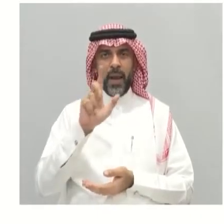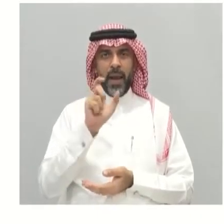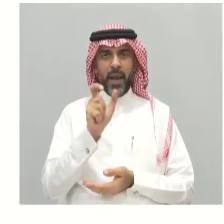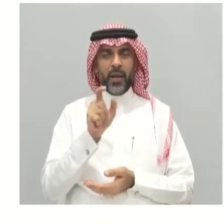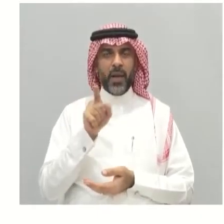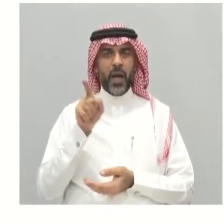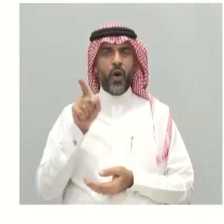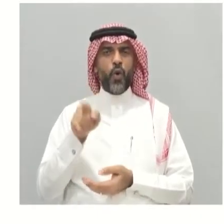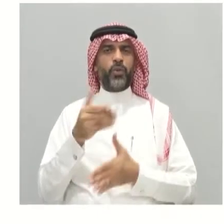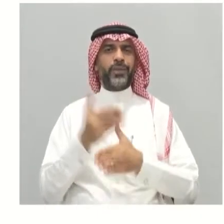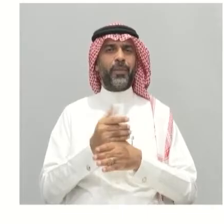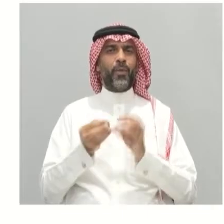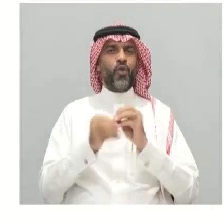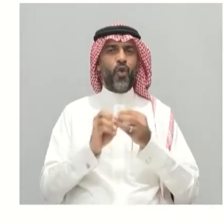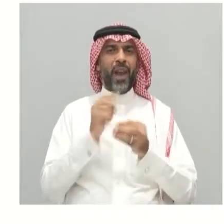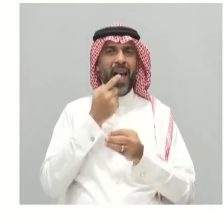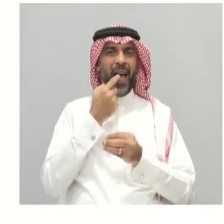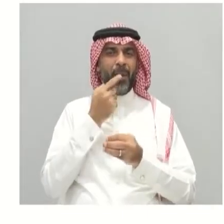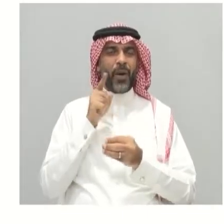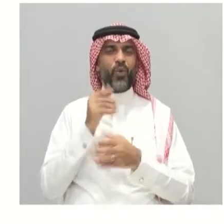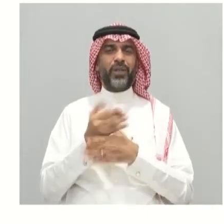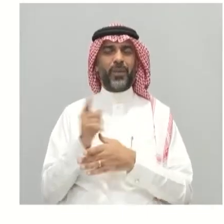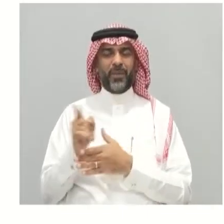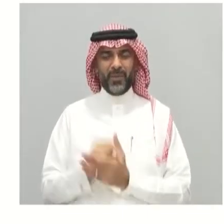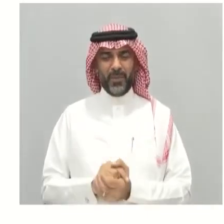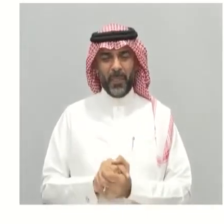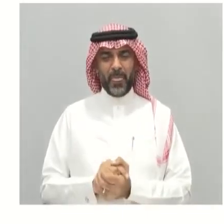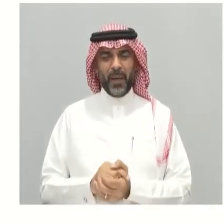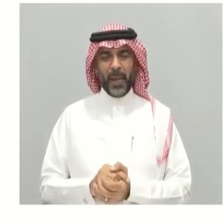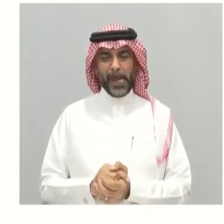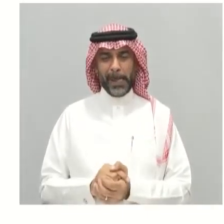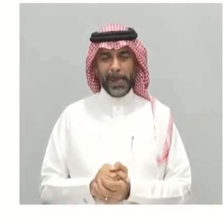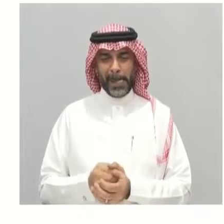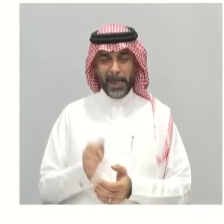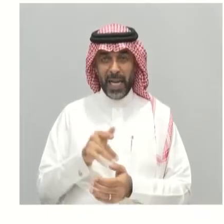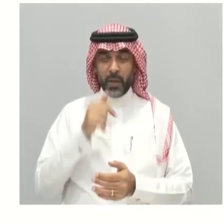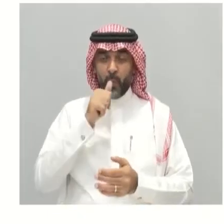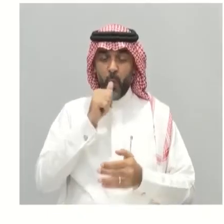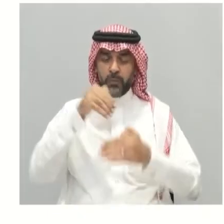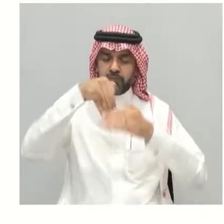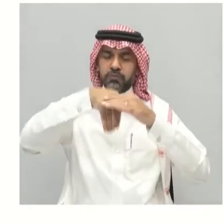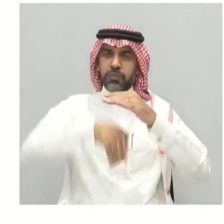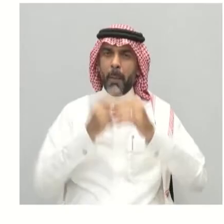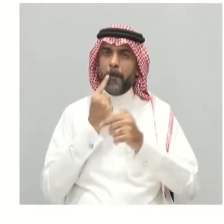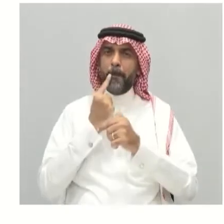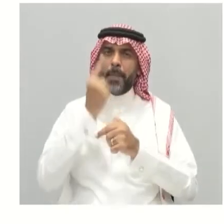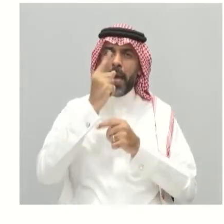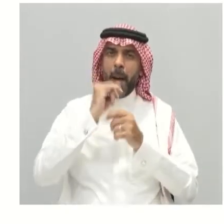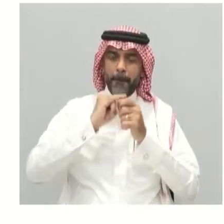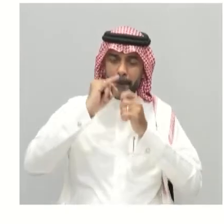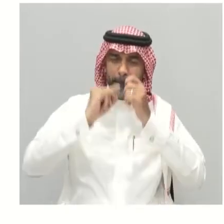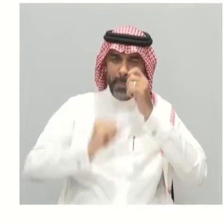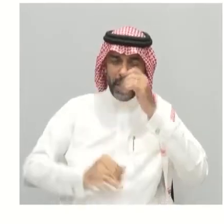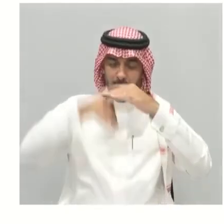اللون الاحمر وايضا تمتص او تمتص الضوء في اعماق الماء مئه متر او